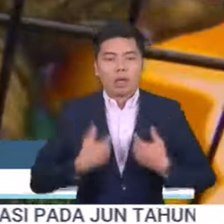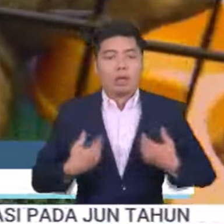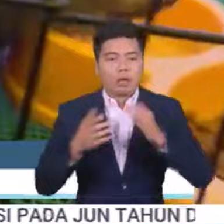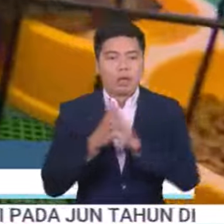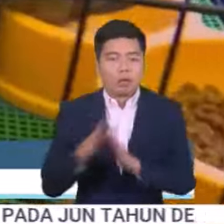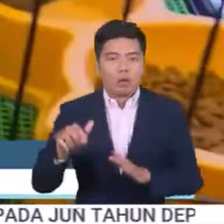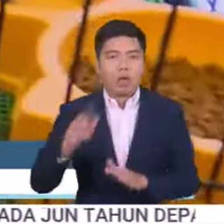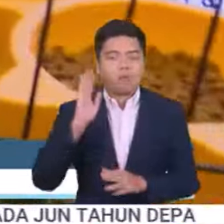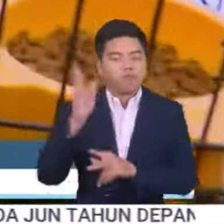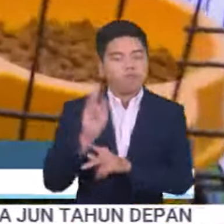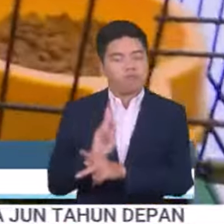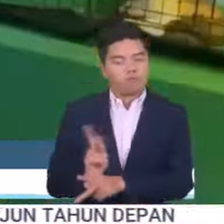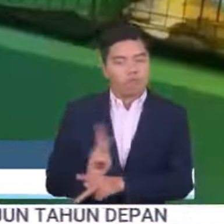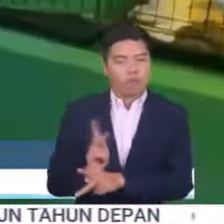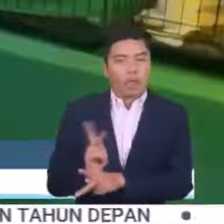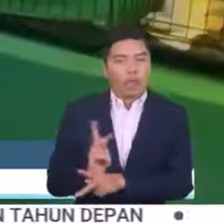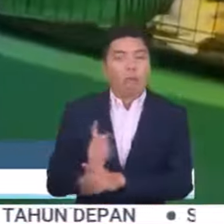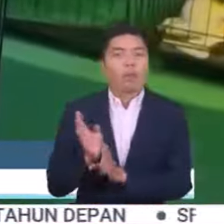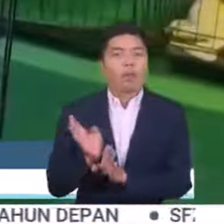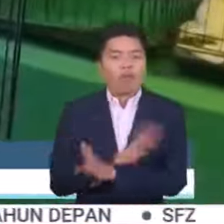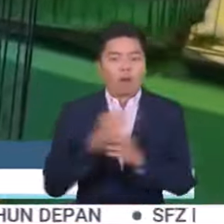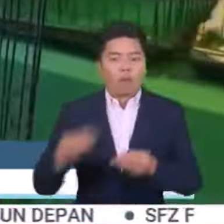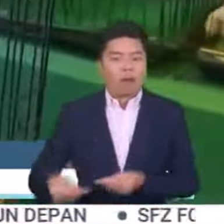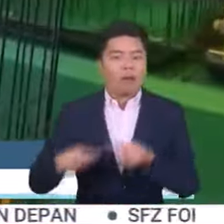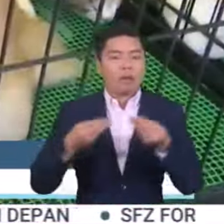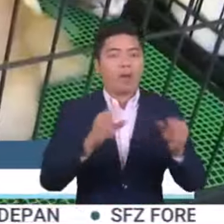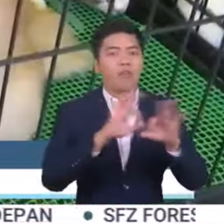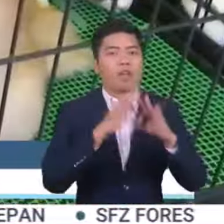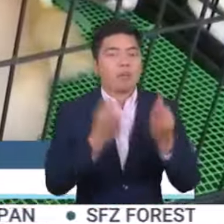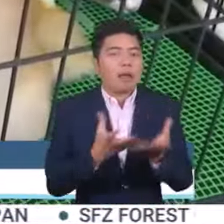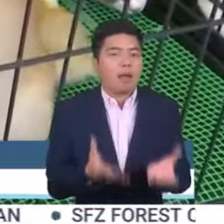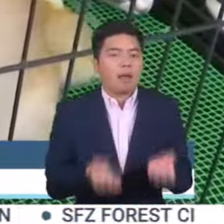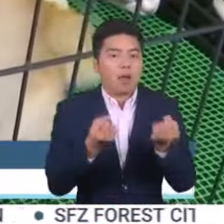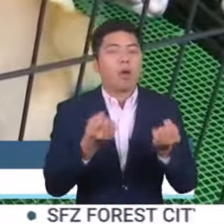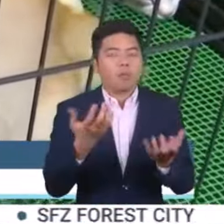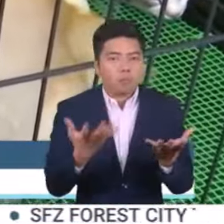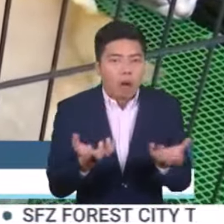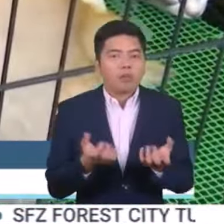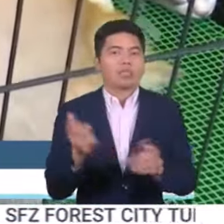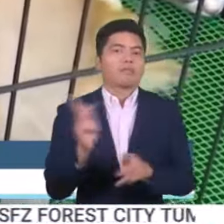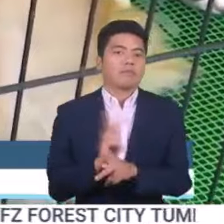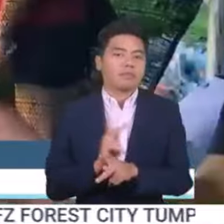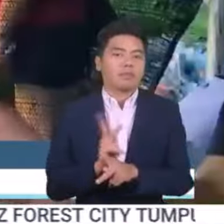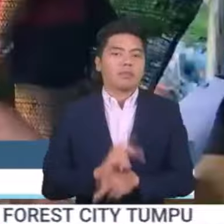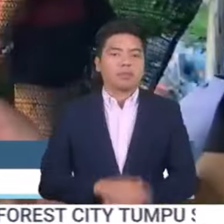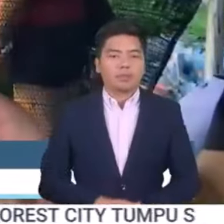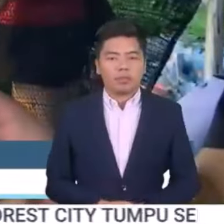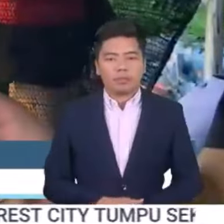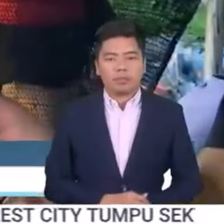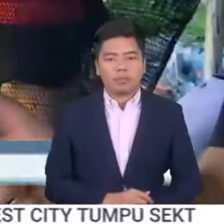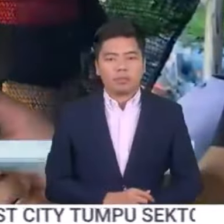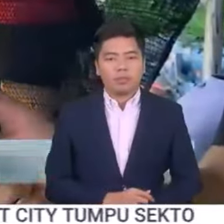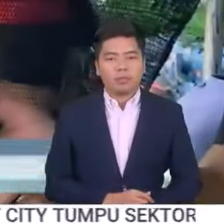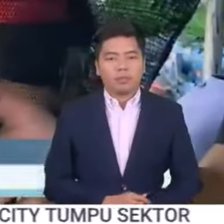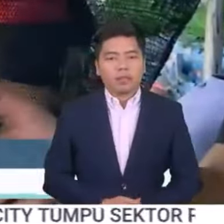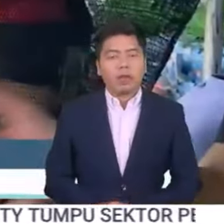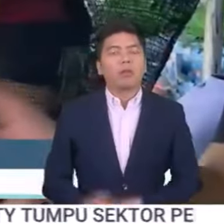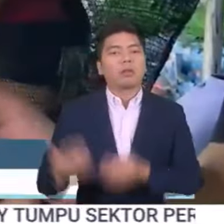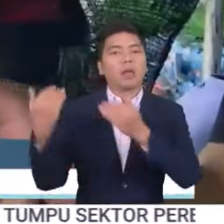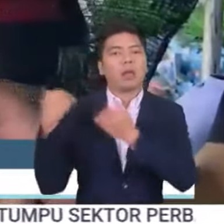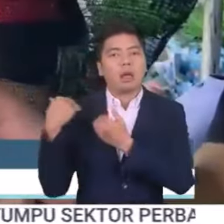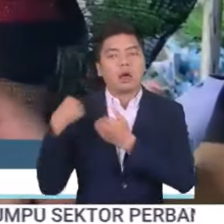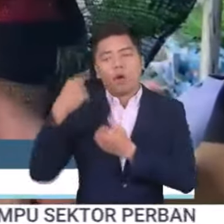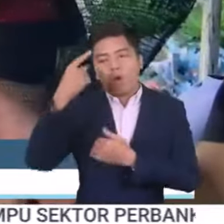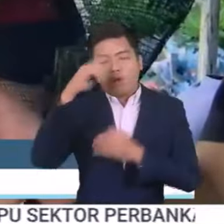diselamatkan akan dijaga sebelum diberi kepada keluarga angkat yang sudi memelihara. Tanggungjawab terhadap